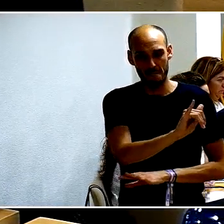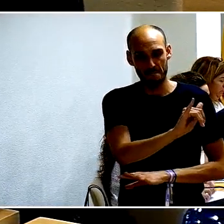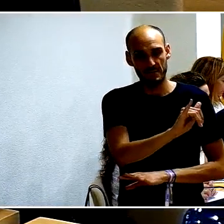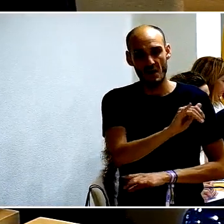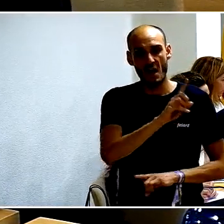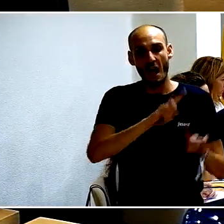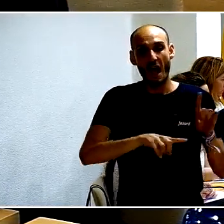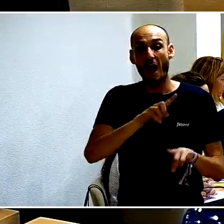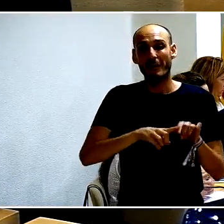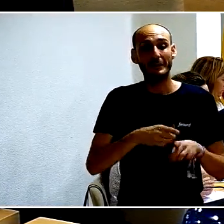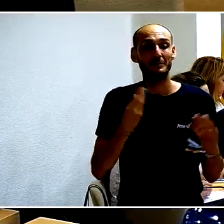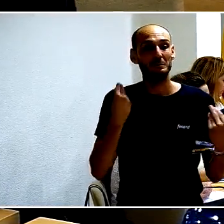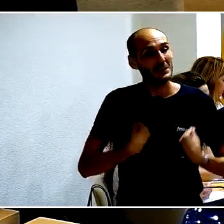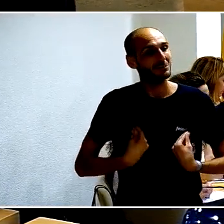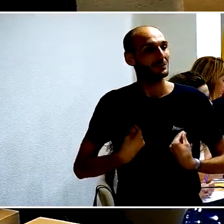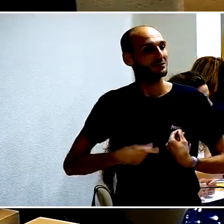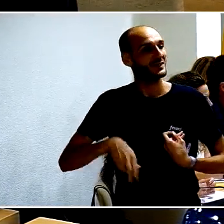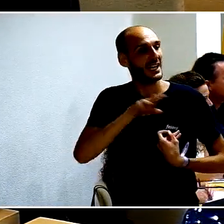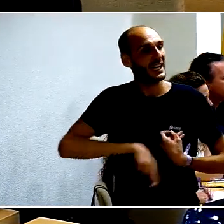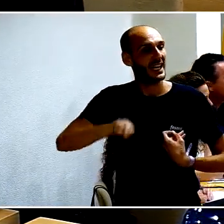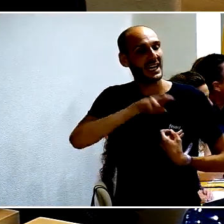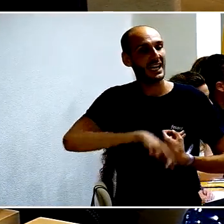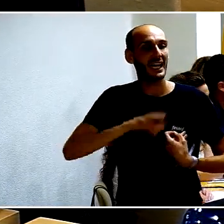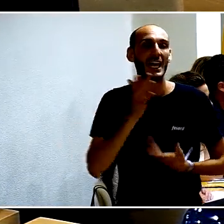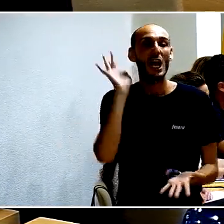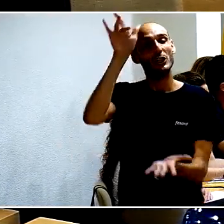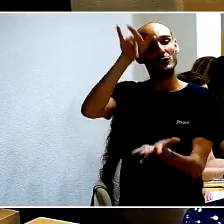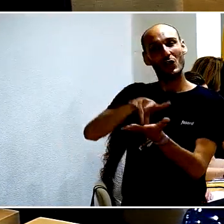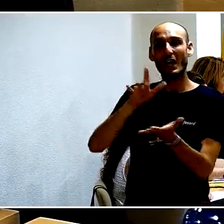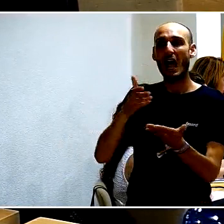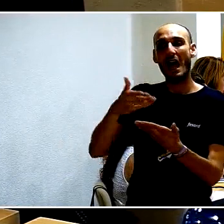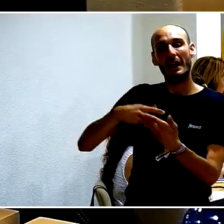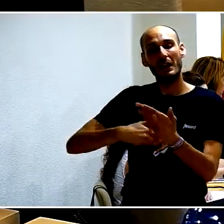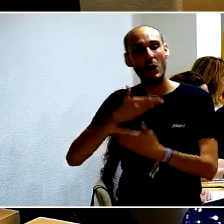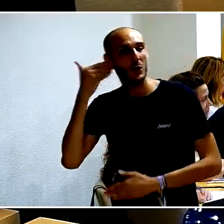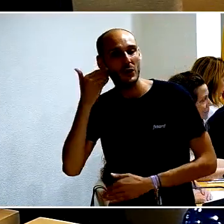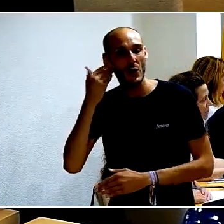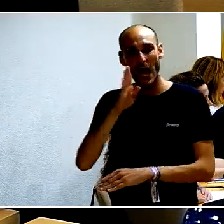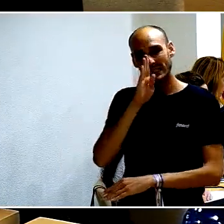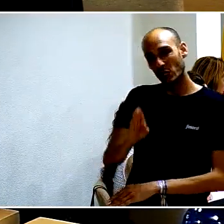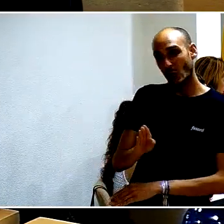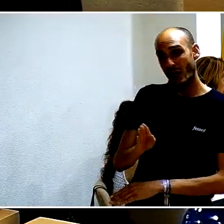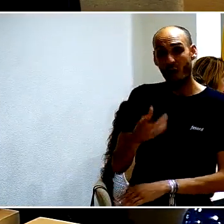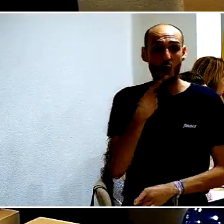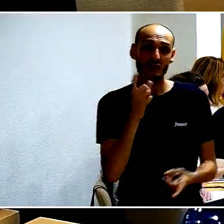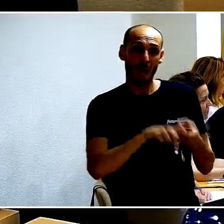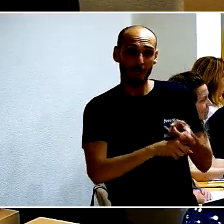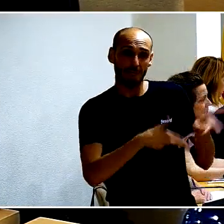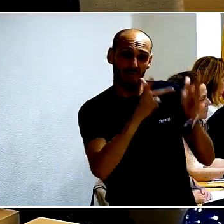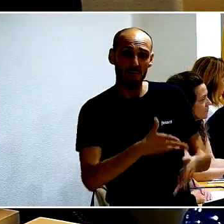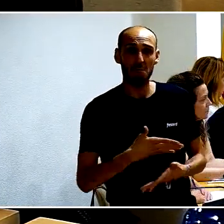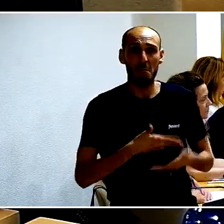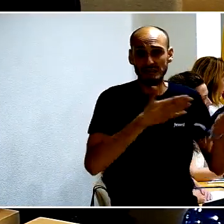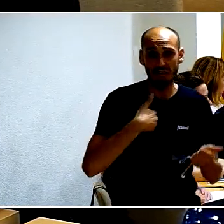escoltat aquesta cançó de que per què no es celebra un dia de l'orgull heterosexual? Si ja poden casar-se, què més volen? Doncs